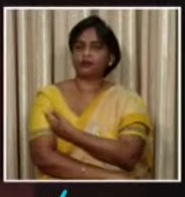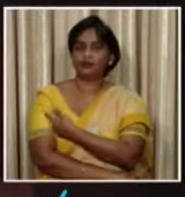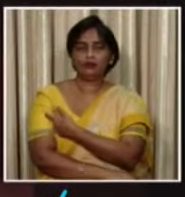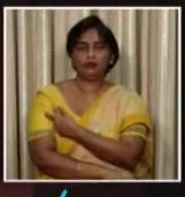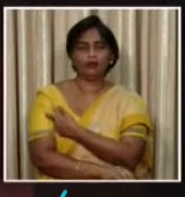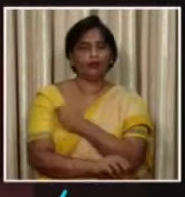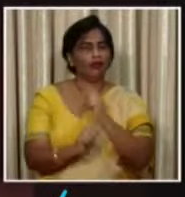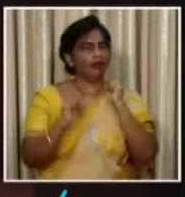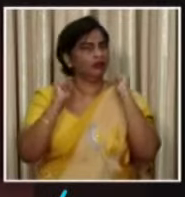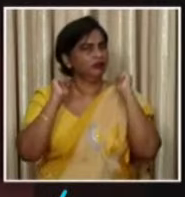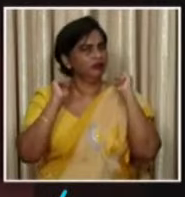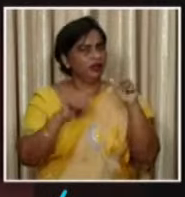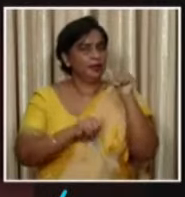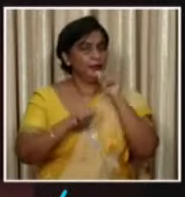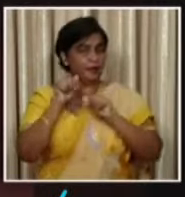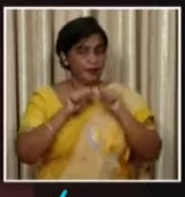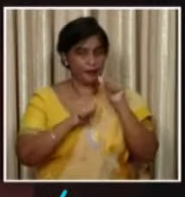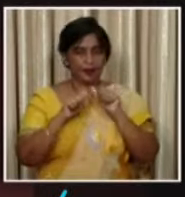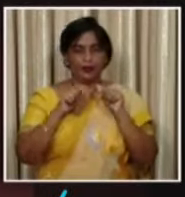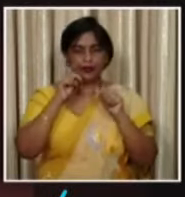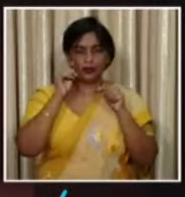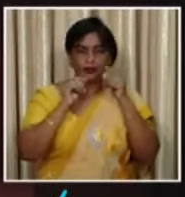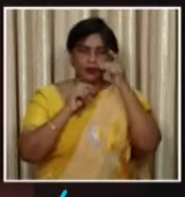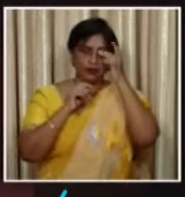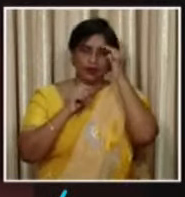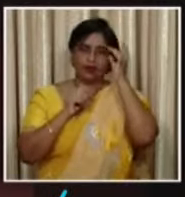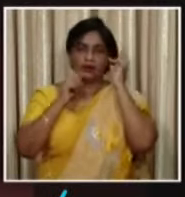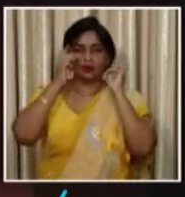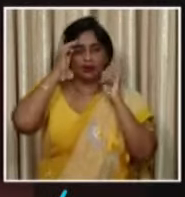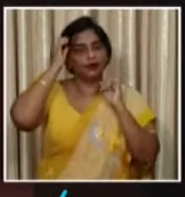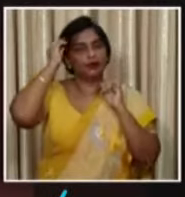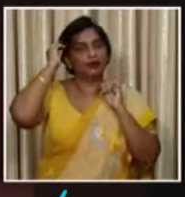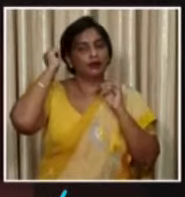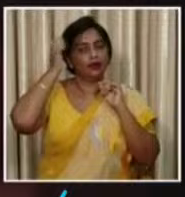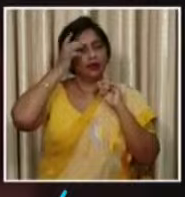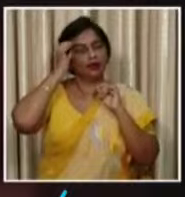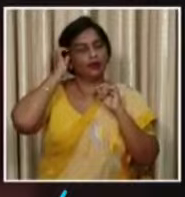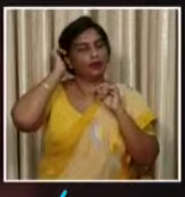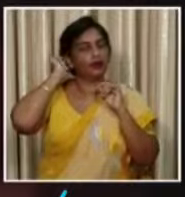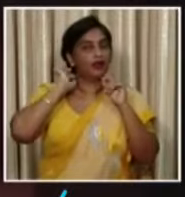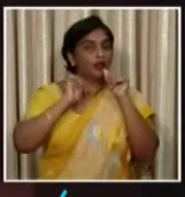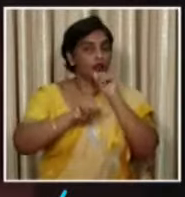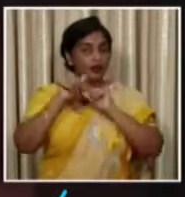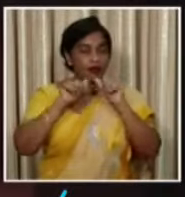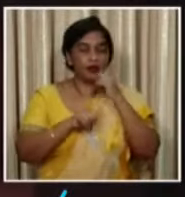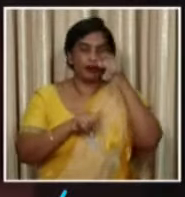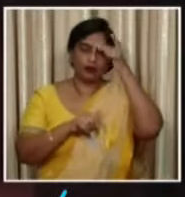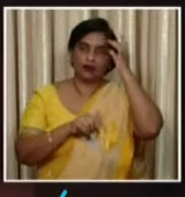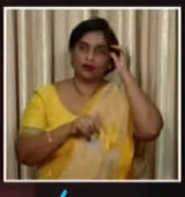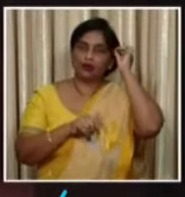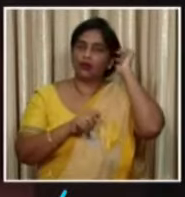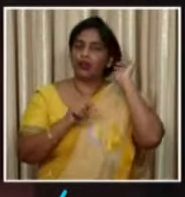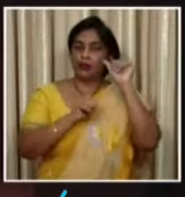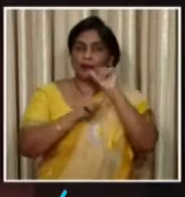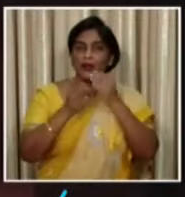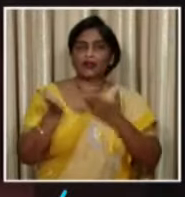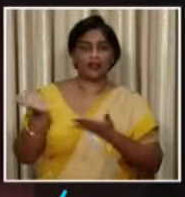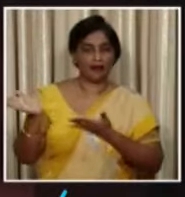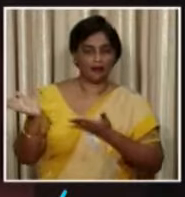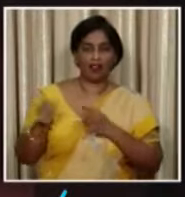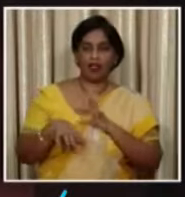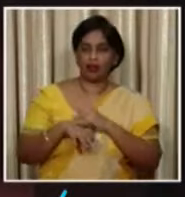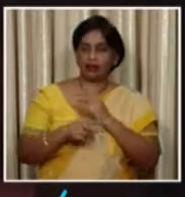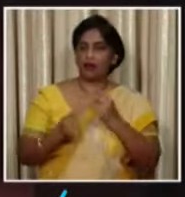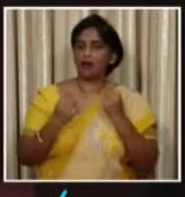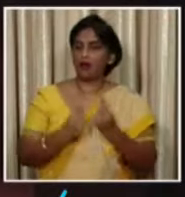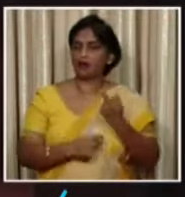ප්‍රමාණවත් පරිදි ඒ ඖෂධය රෝහල් පද්ධතියේ සහ වෛද්‍ය සැපයුම් අංශයේ තිබියදිත්